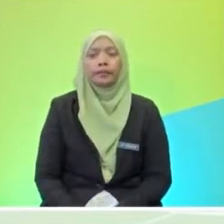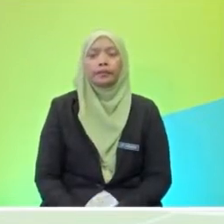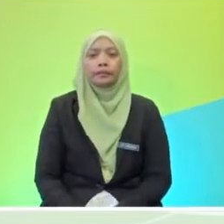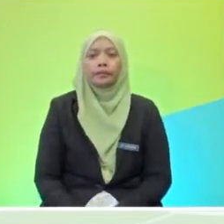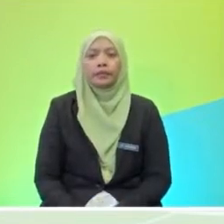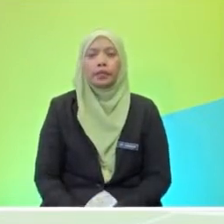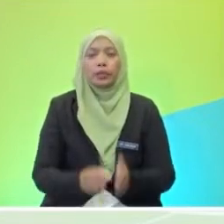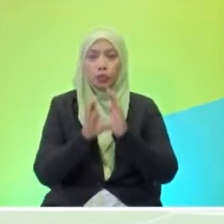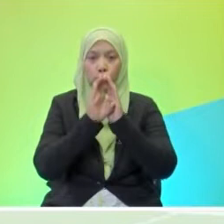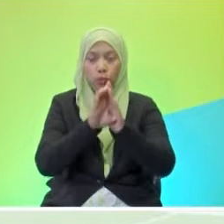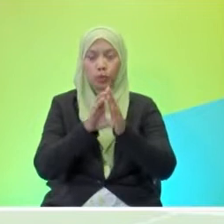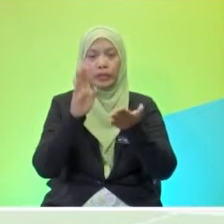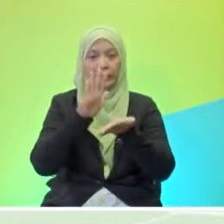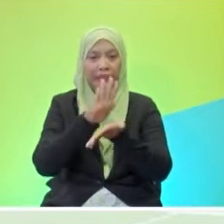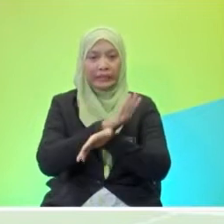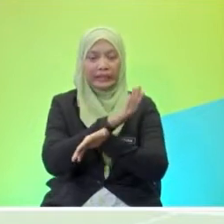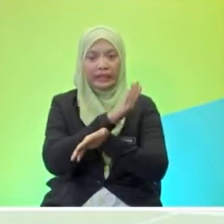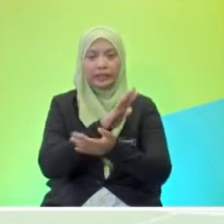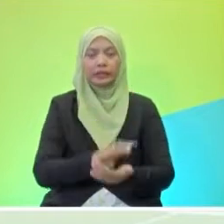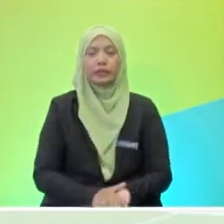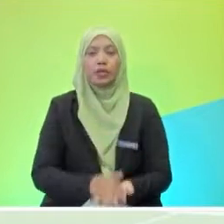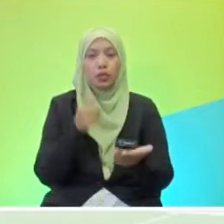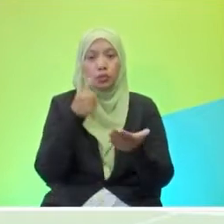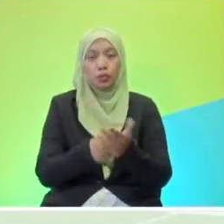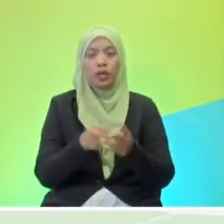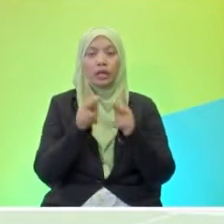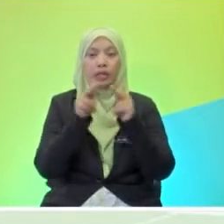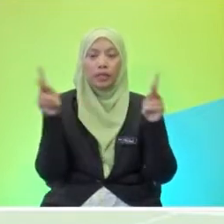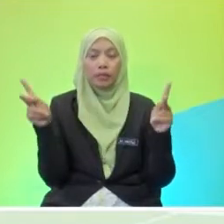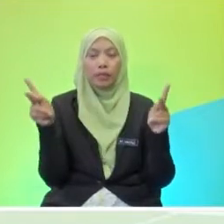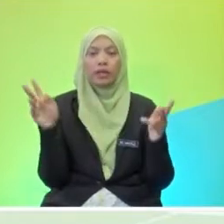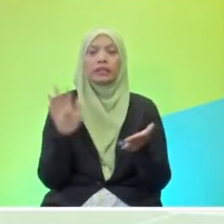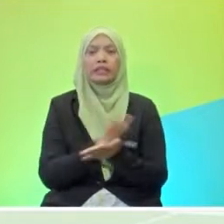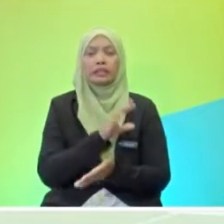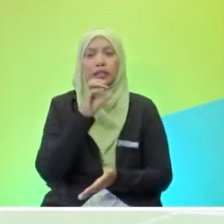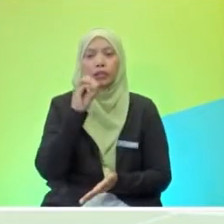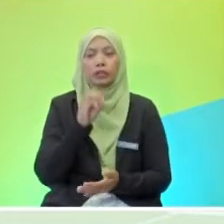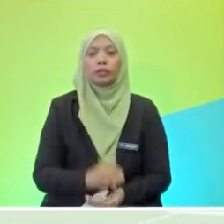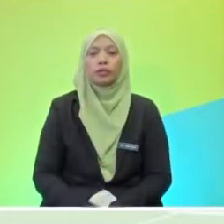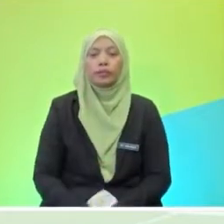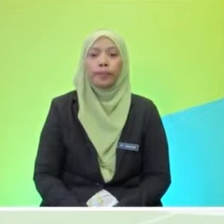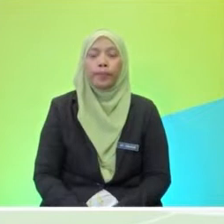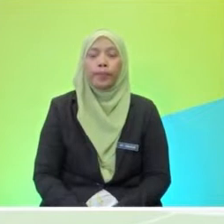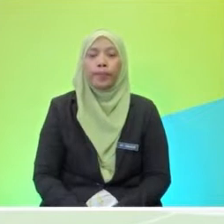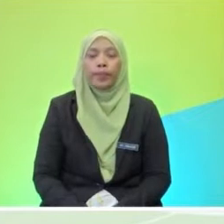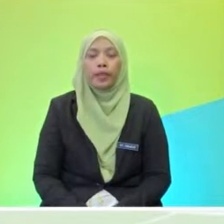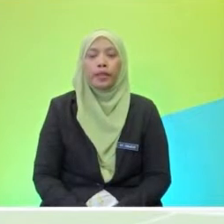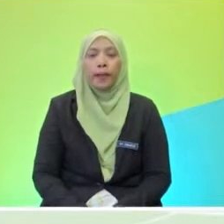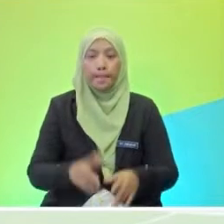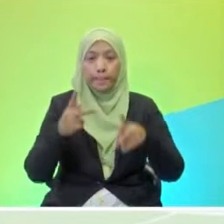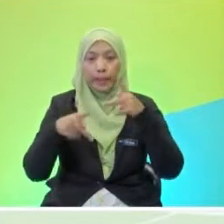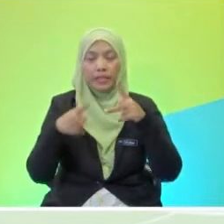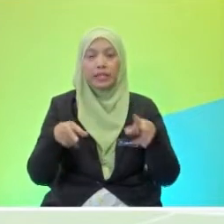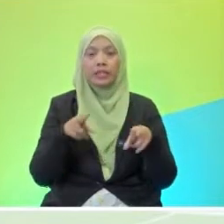contohnya kertas kertas kotak kosong kertas kado itu adalah kertas oke plastik